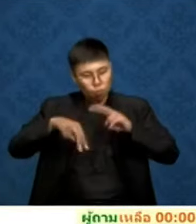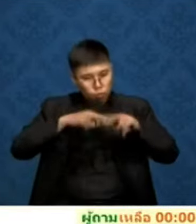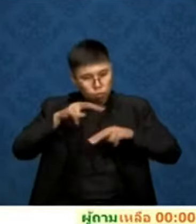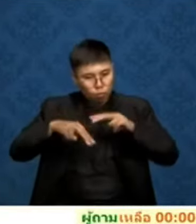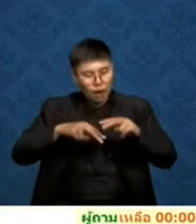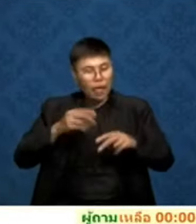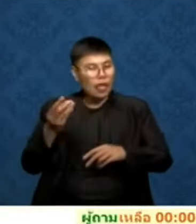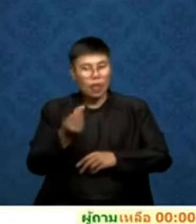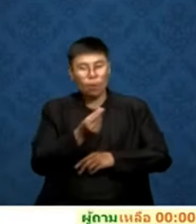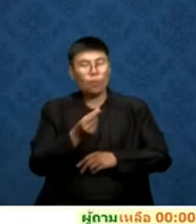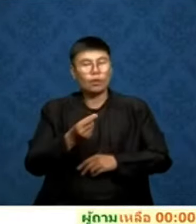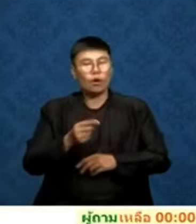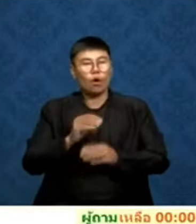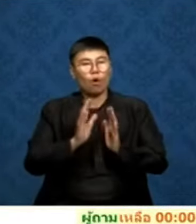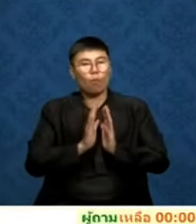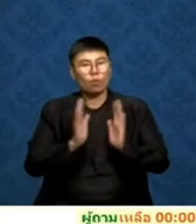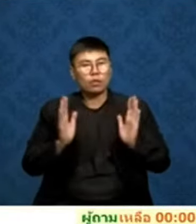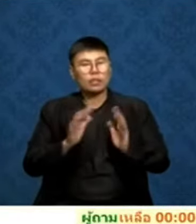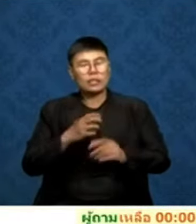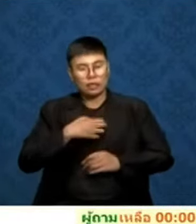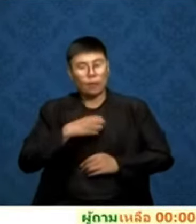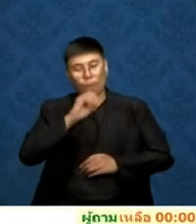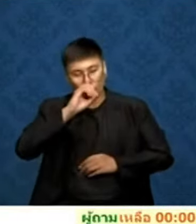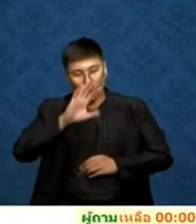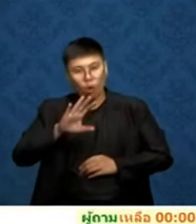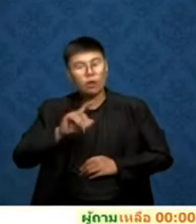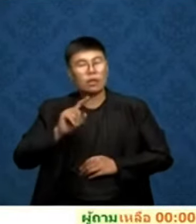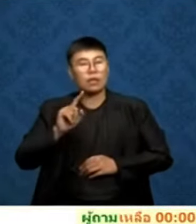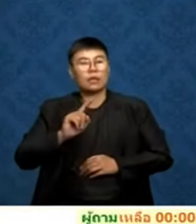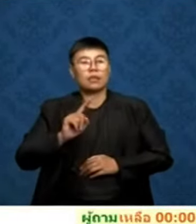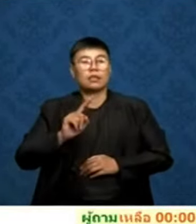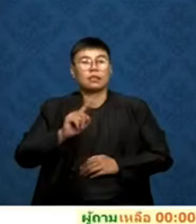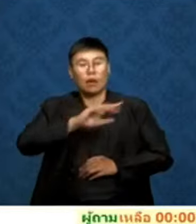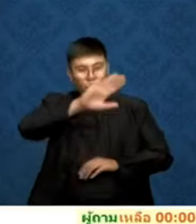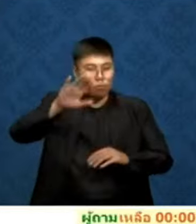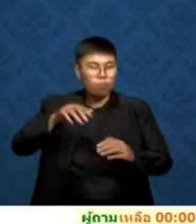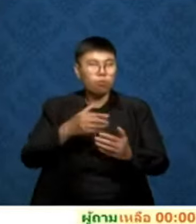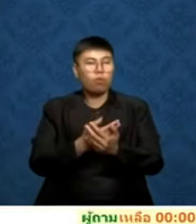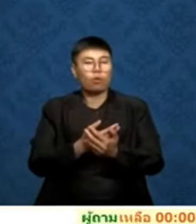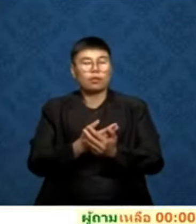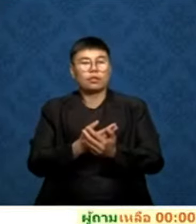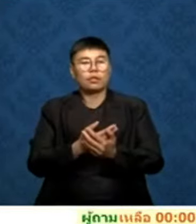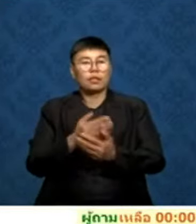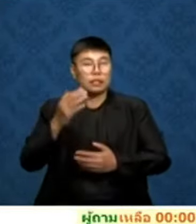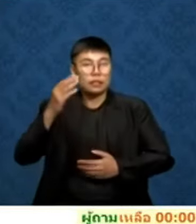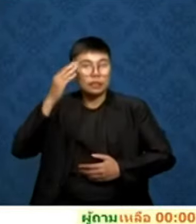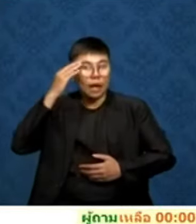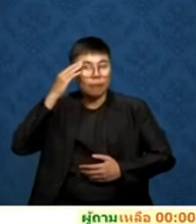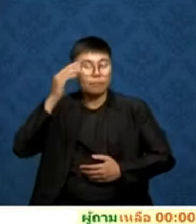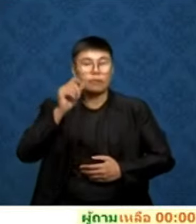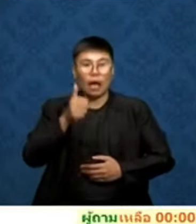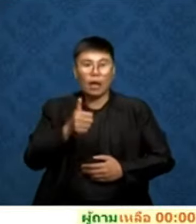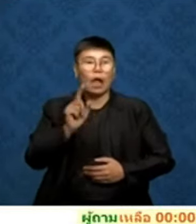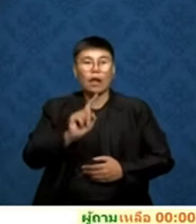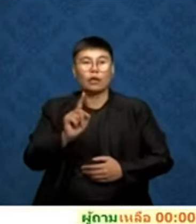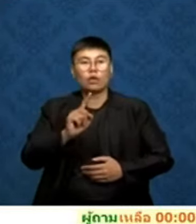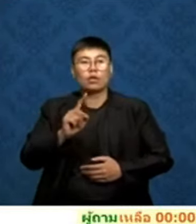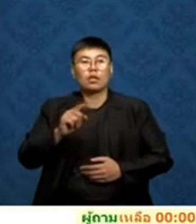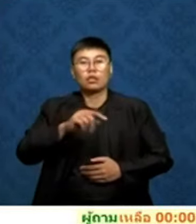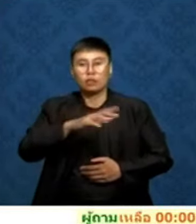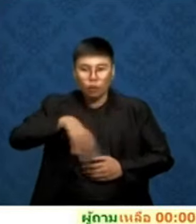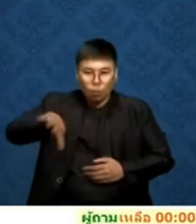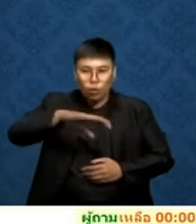ก็สำหรับขอบคุณนะครับผมก็อยากจะย้ำนะครับเรื่องทั้งหมดนี้เราก็จะทราบได้แต่ถ้าสามารถช่วยกันนะครับ